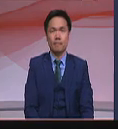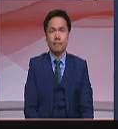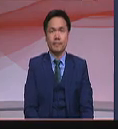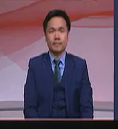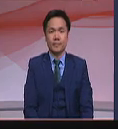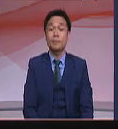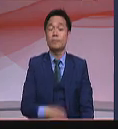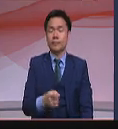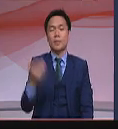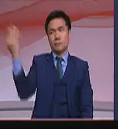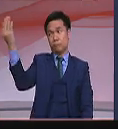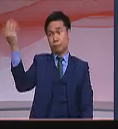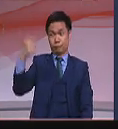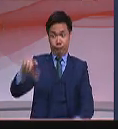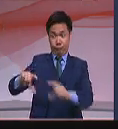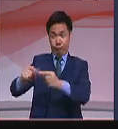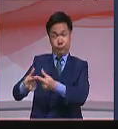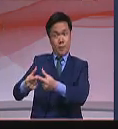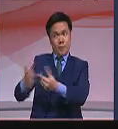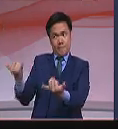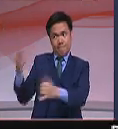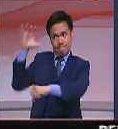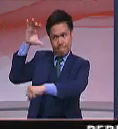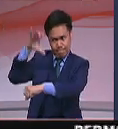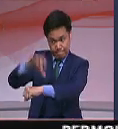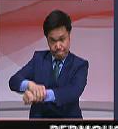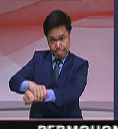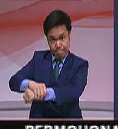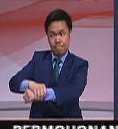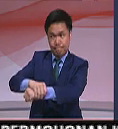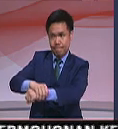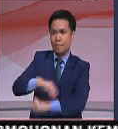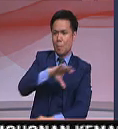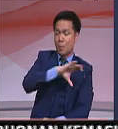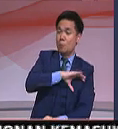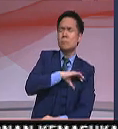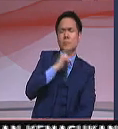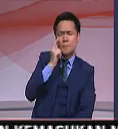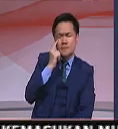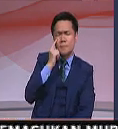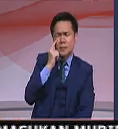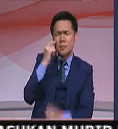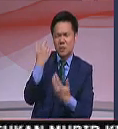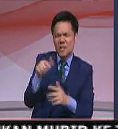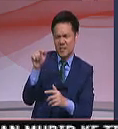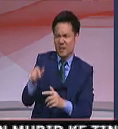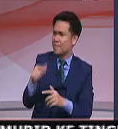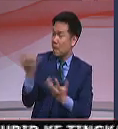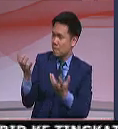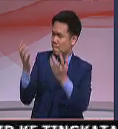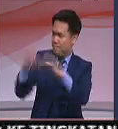Dengan tertangkapnya kumpulan ini, pihak polis mensyaki bahawa kita berjaya melumpuhkan satu lagi